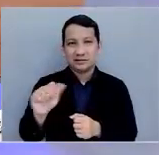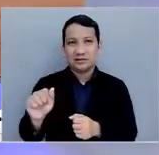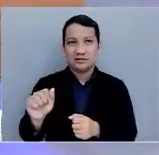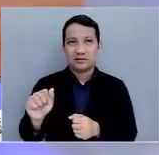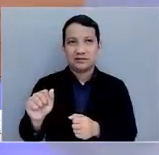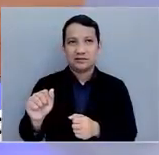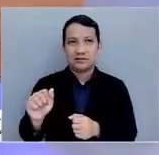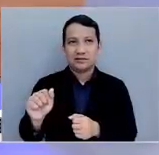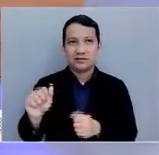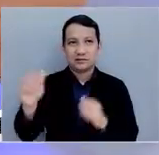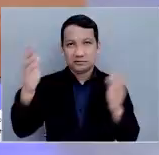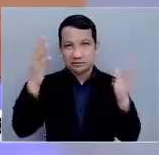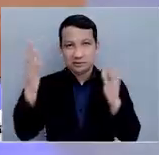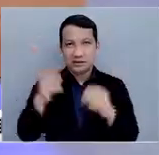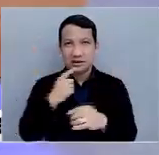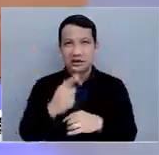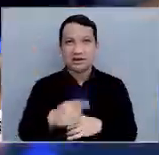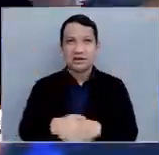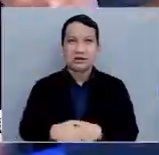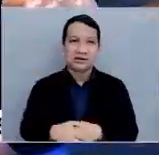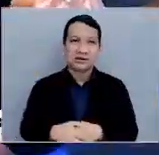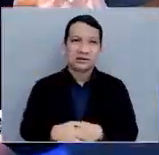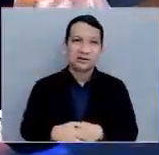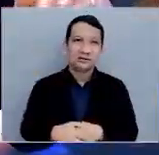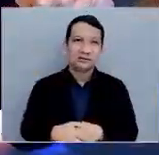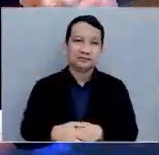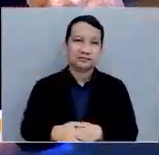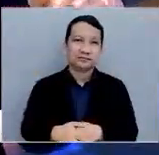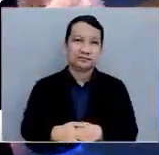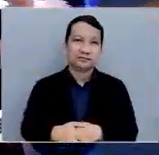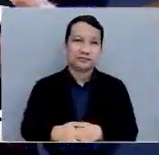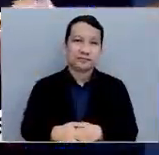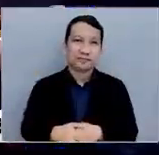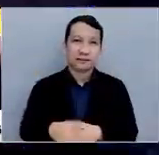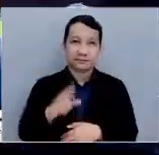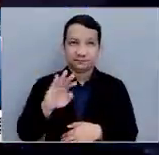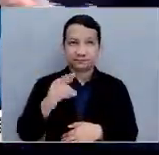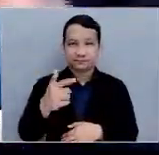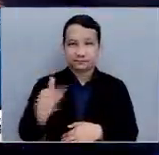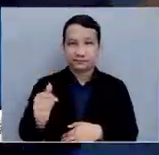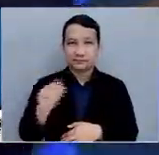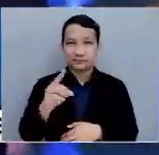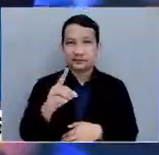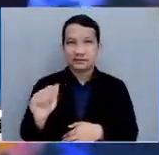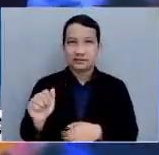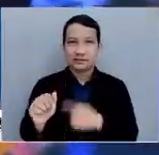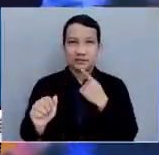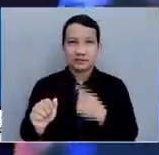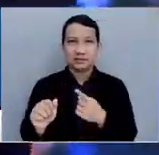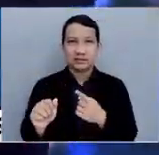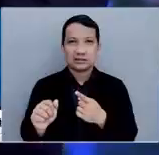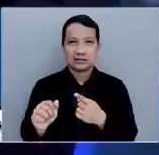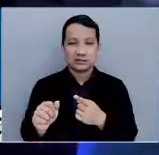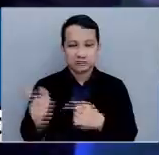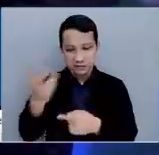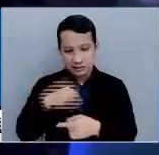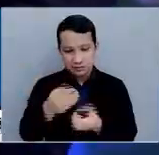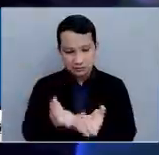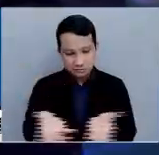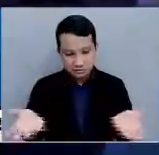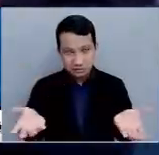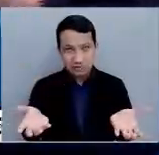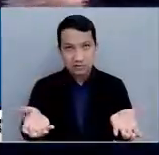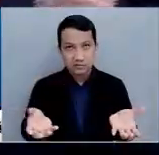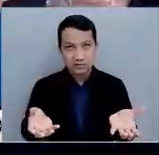Arre! Ito masamit na dito pa kami. Si Big Daddy mismo. Yes, grabe! No? Alam mo, hindi lang maganda tingnan. Talagang eto